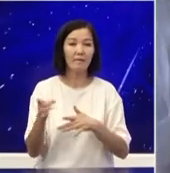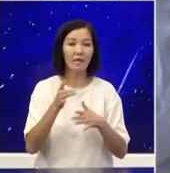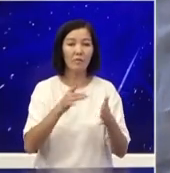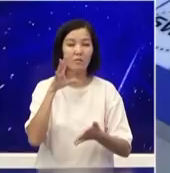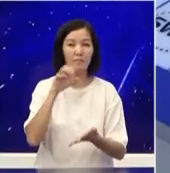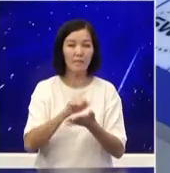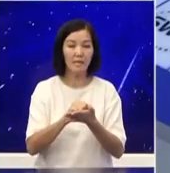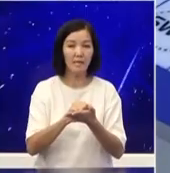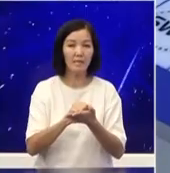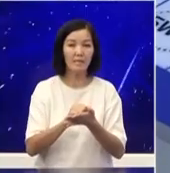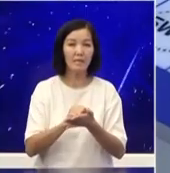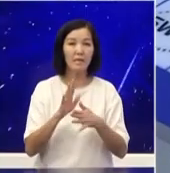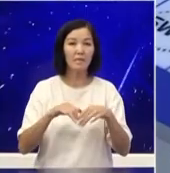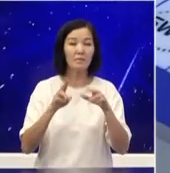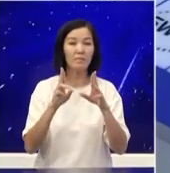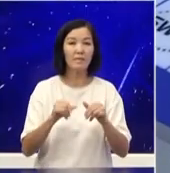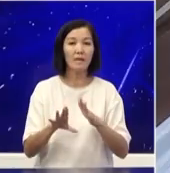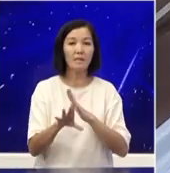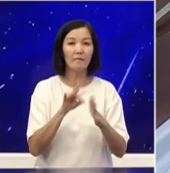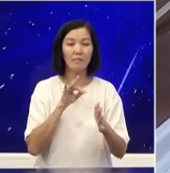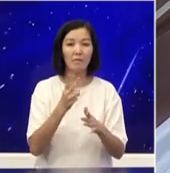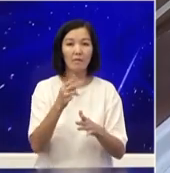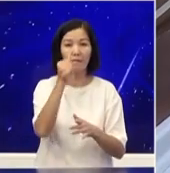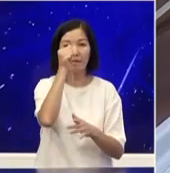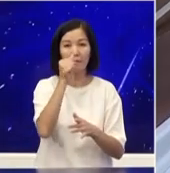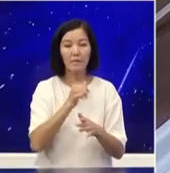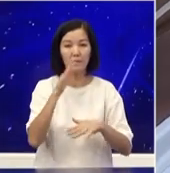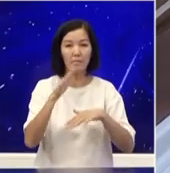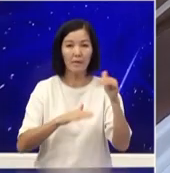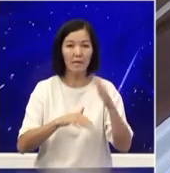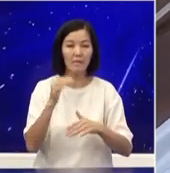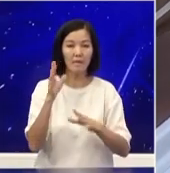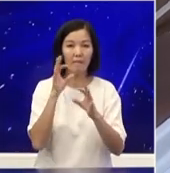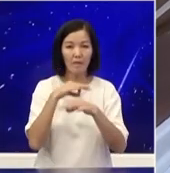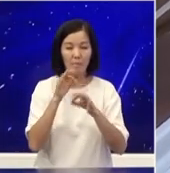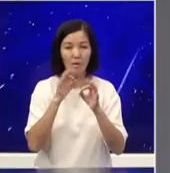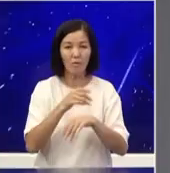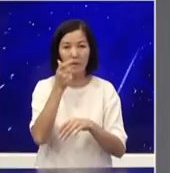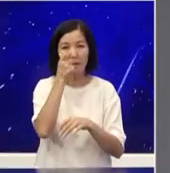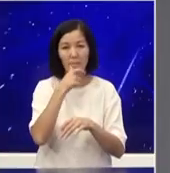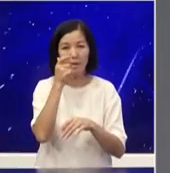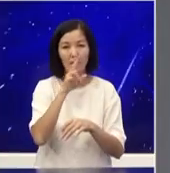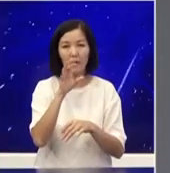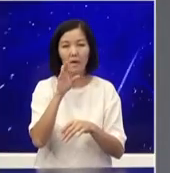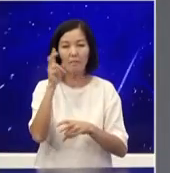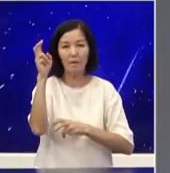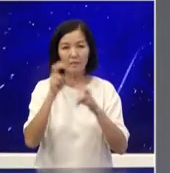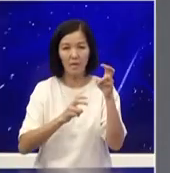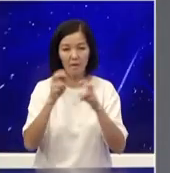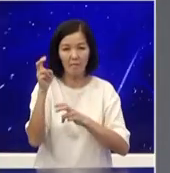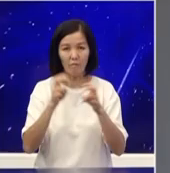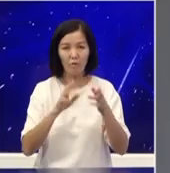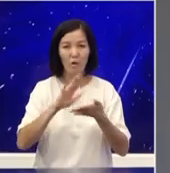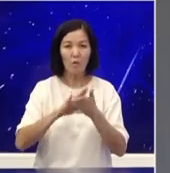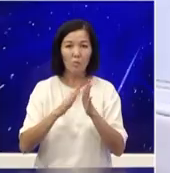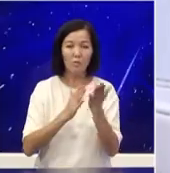ей подыскали специальность по душе. Уже 2 месяца девушка проходит практику в лаборатории Жаркентского крахмалопаточного завода. Условия,